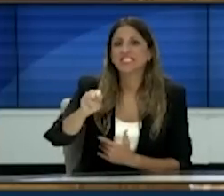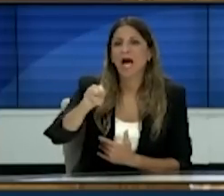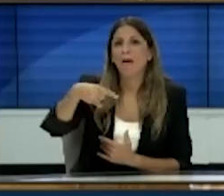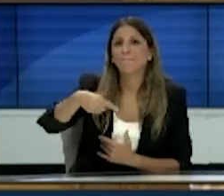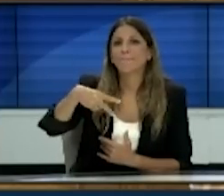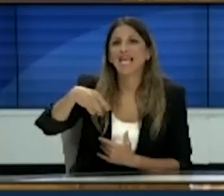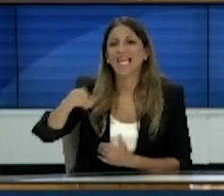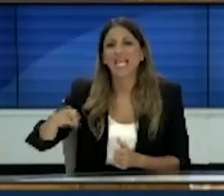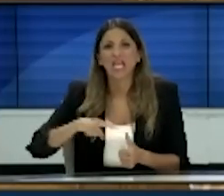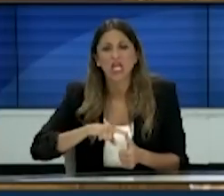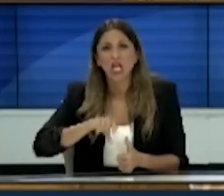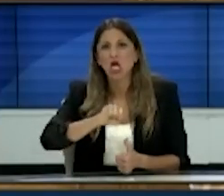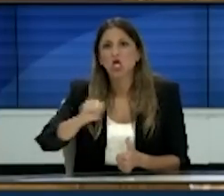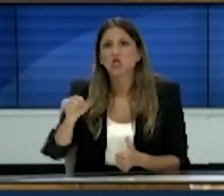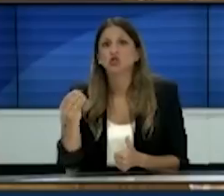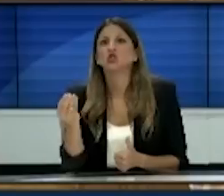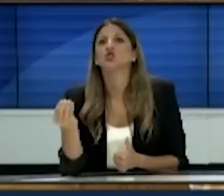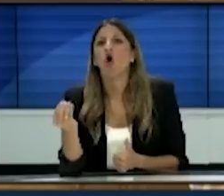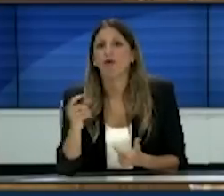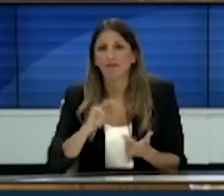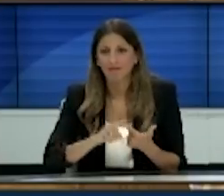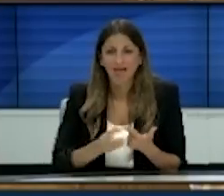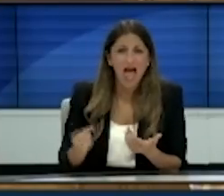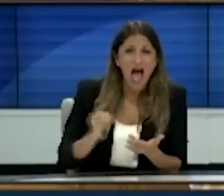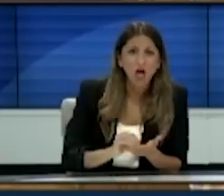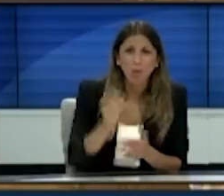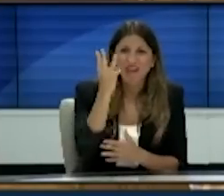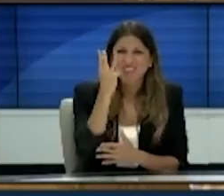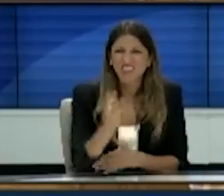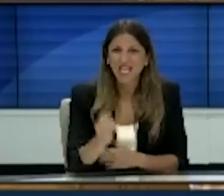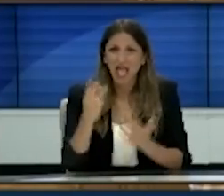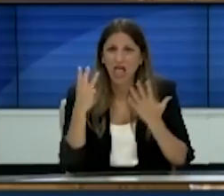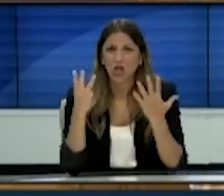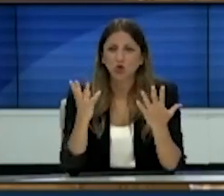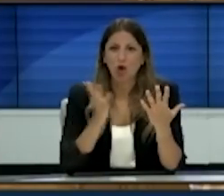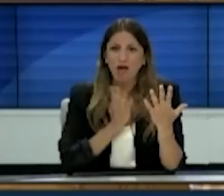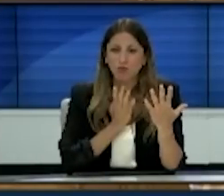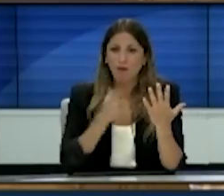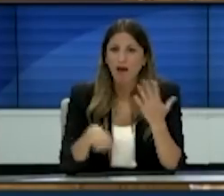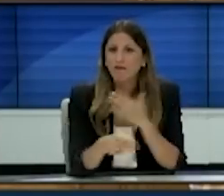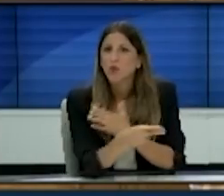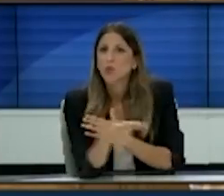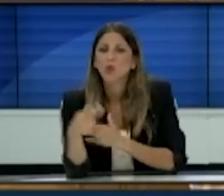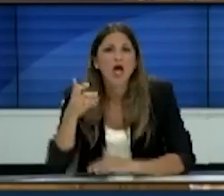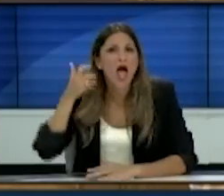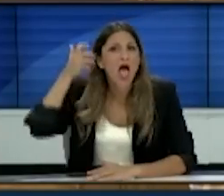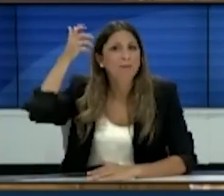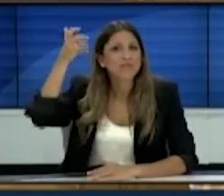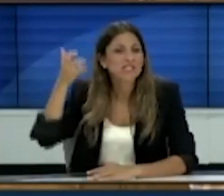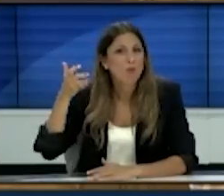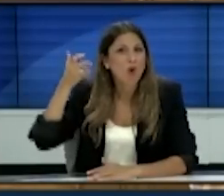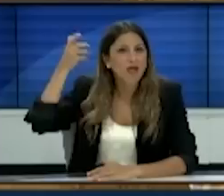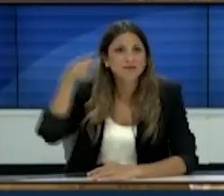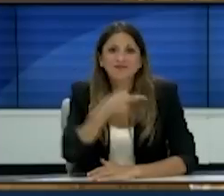Σο και 38 άλλους επιφανείς διάσημους επιστήμονες και